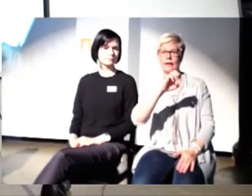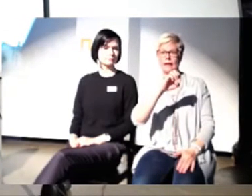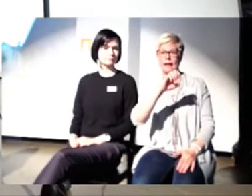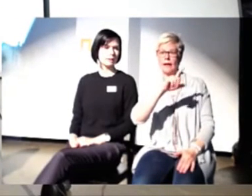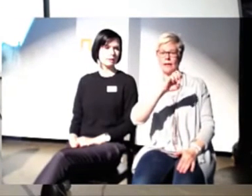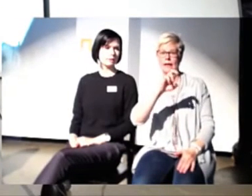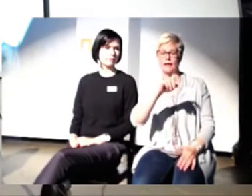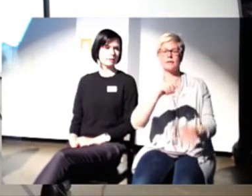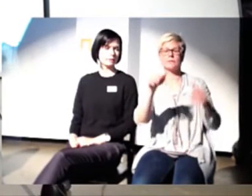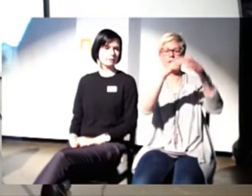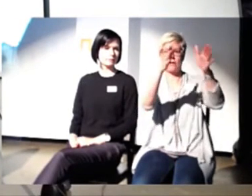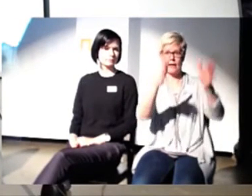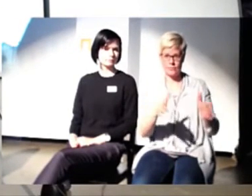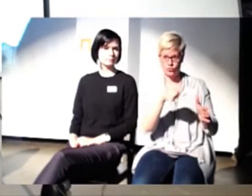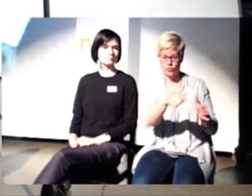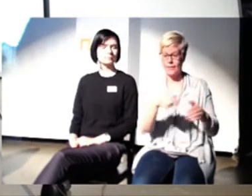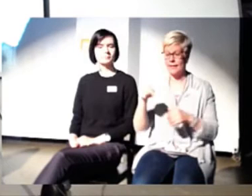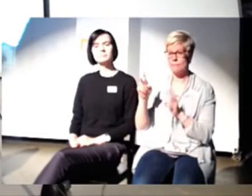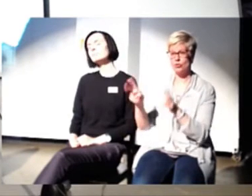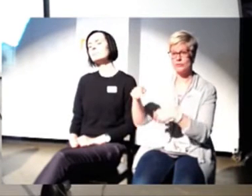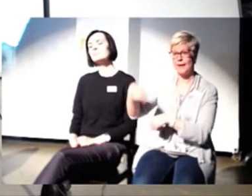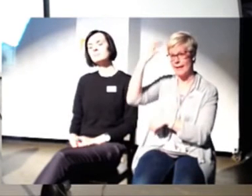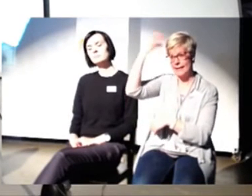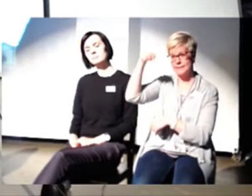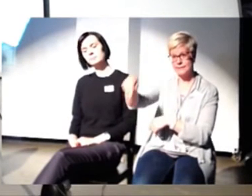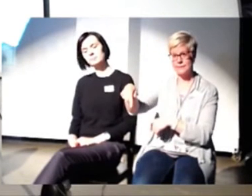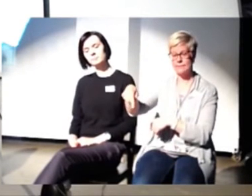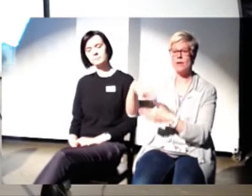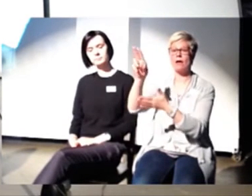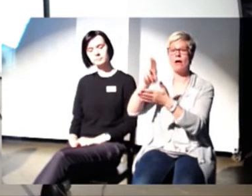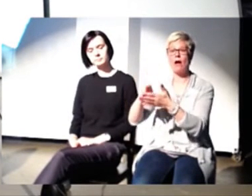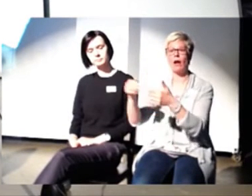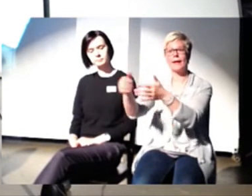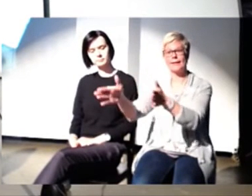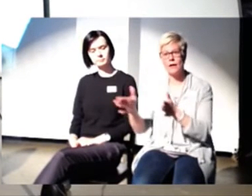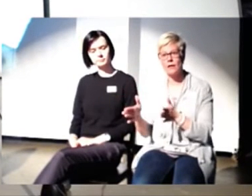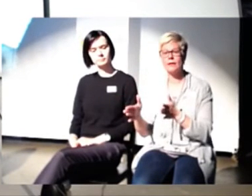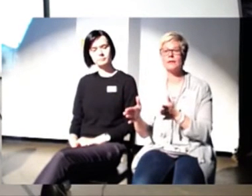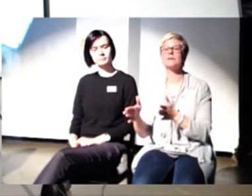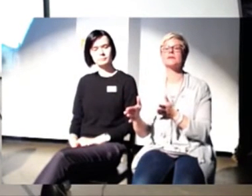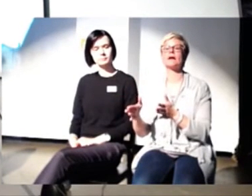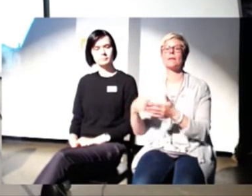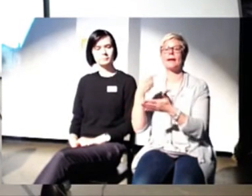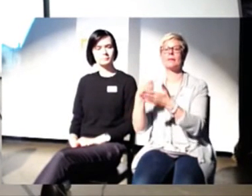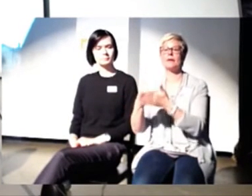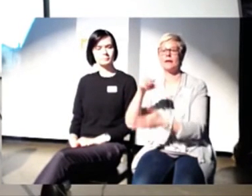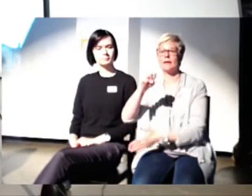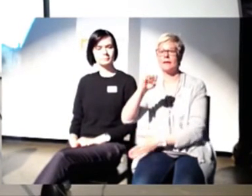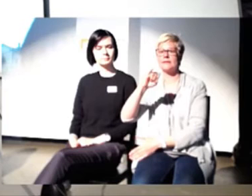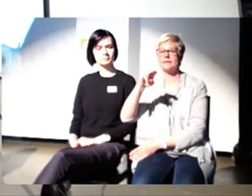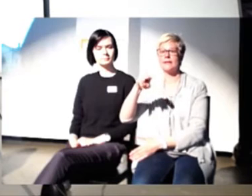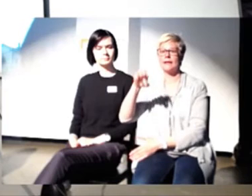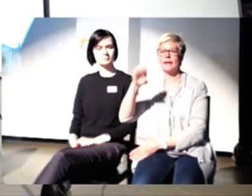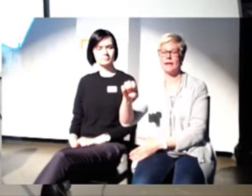meillä on myös täällä Helsingissä galleria tai taidetila, jonka nimi on Sinne, joka sijaitsee tuossa